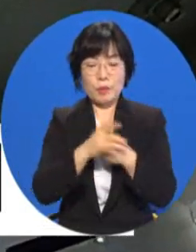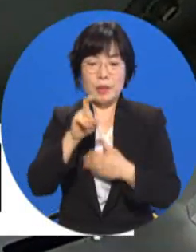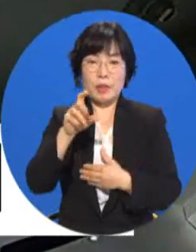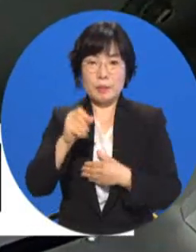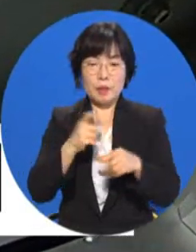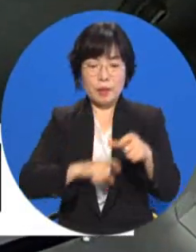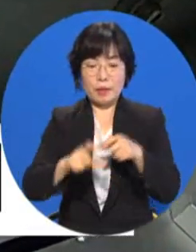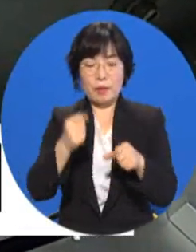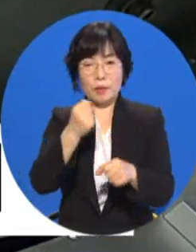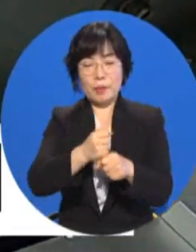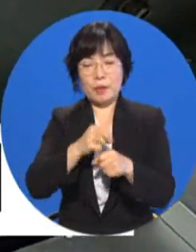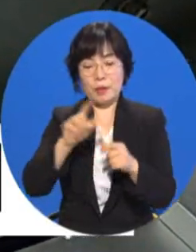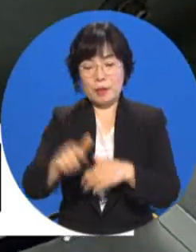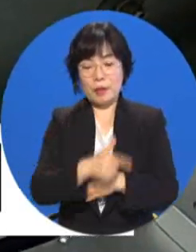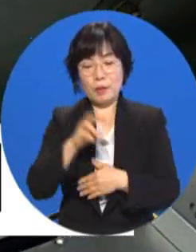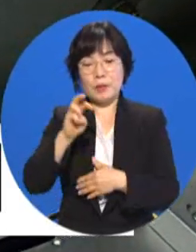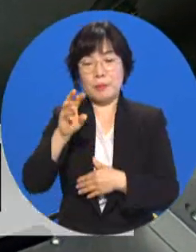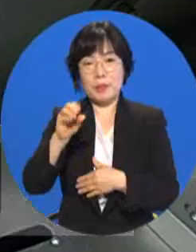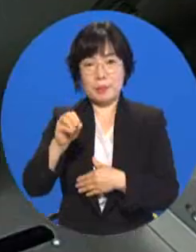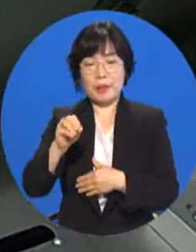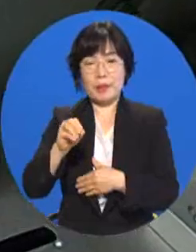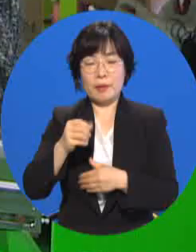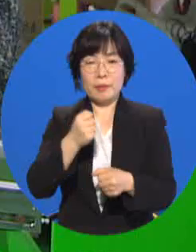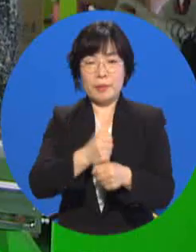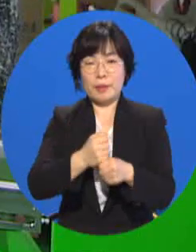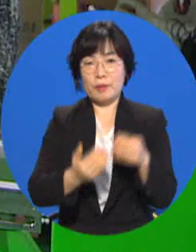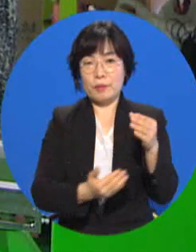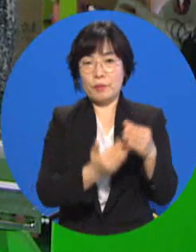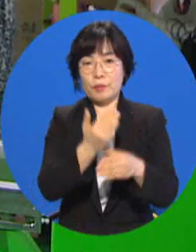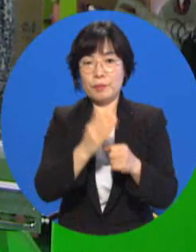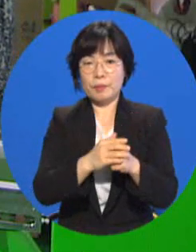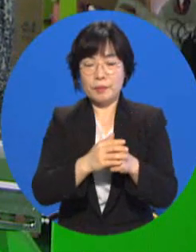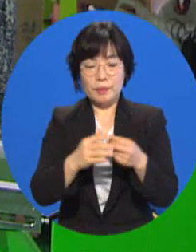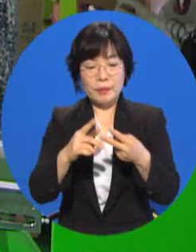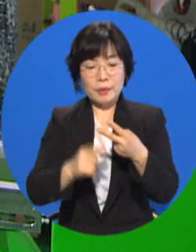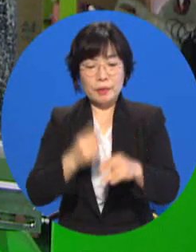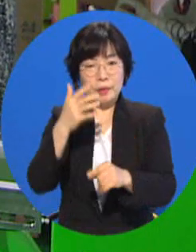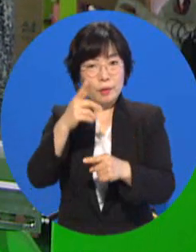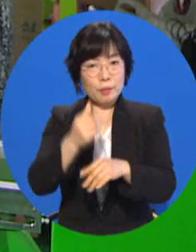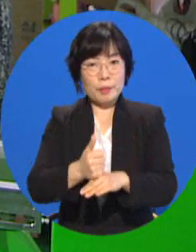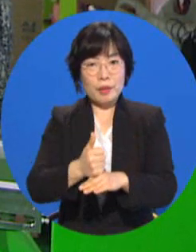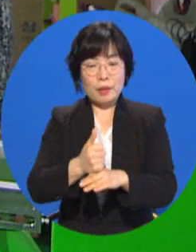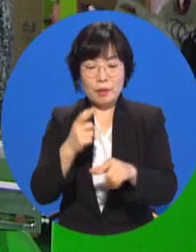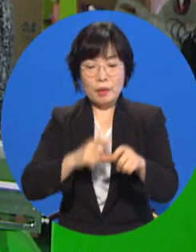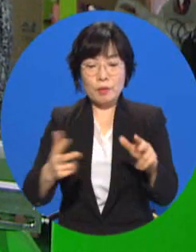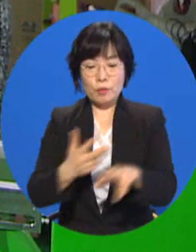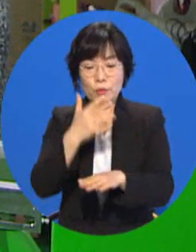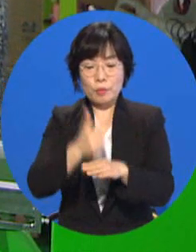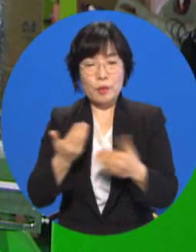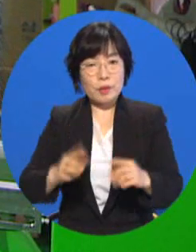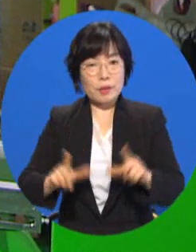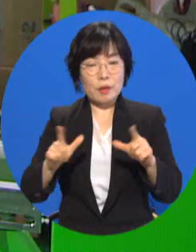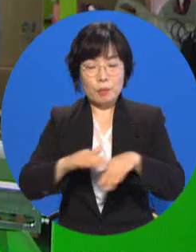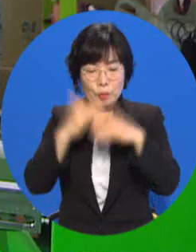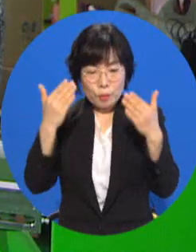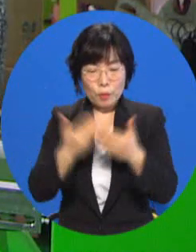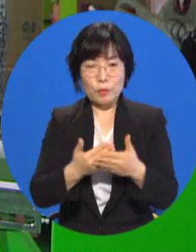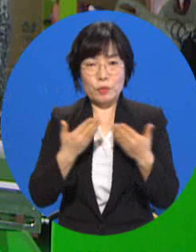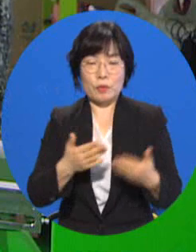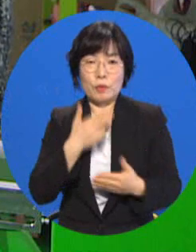개를 증산해 30만 개를 만들고 있습니다. 지난달 말부터 마스크 생산이 주말 휴일 없이